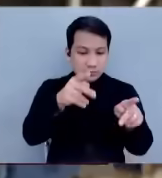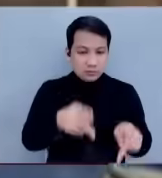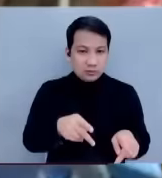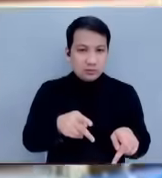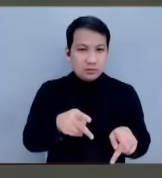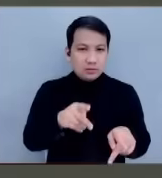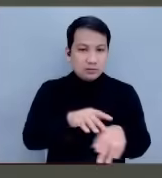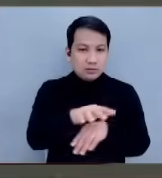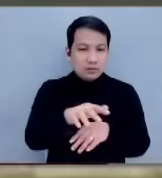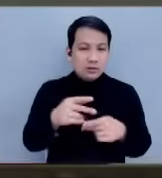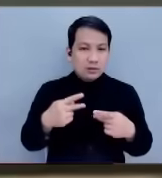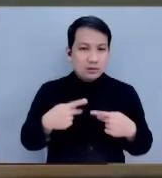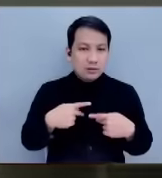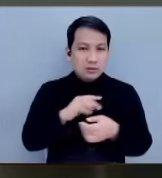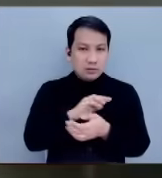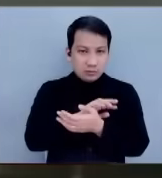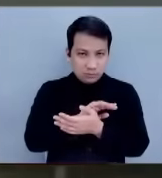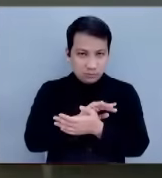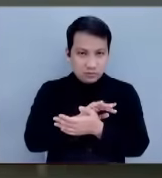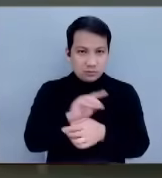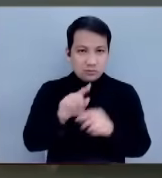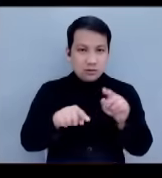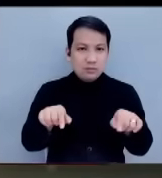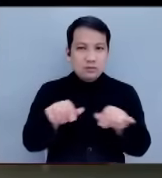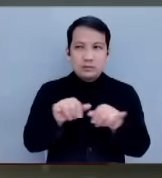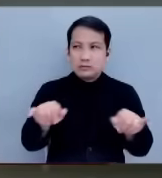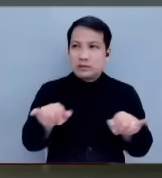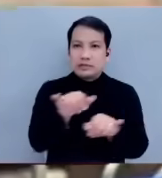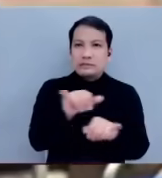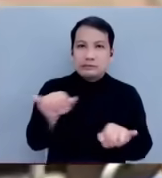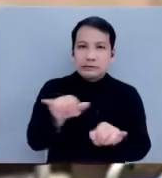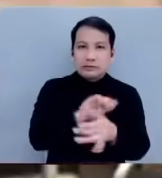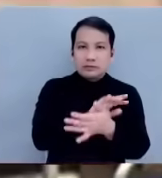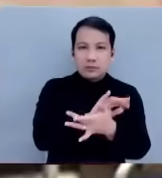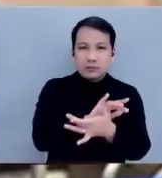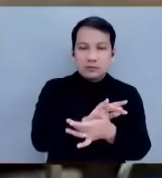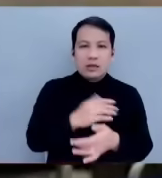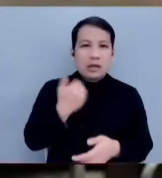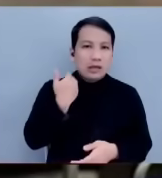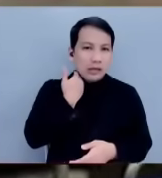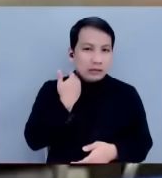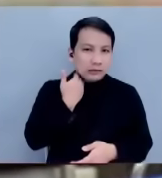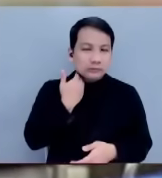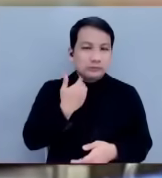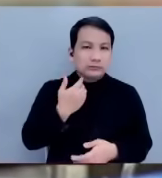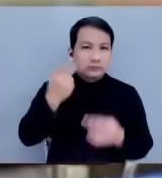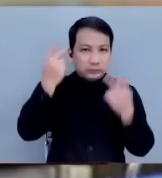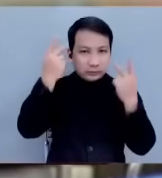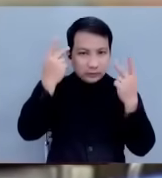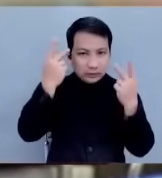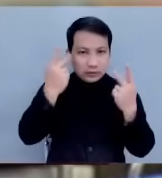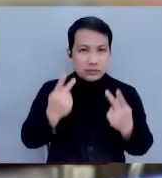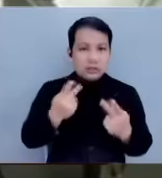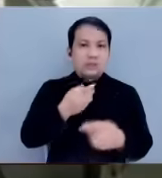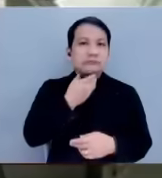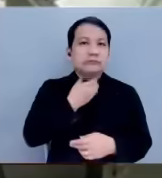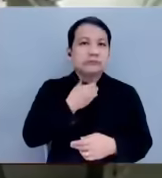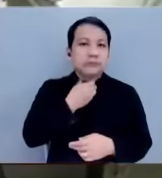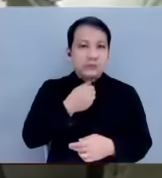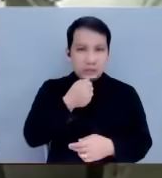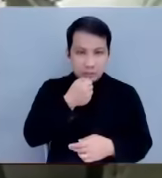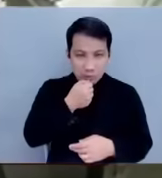nalalayo sa COVID-19 ang ilang sintomas ng walking pneumonia, gaya ng lagnat, pananakit ng ulo, sore throat at ubo.